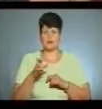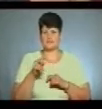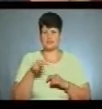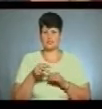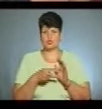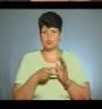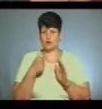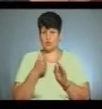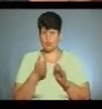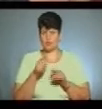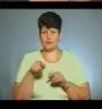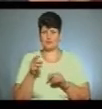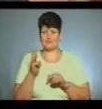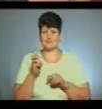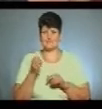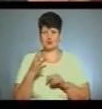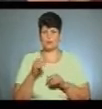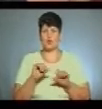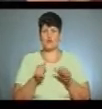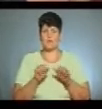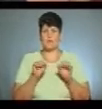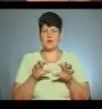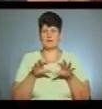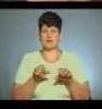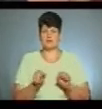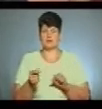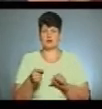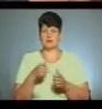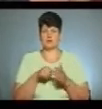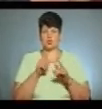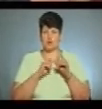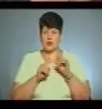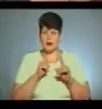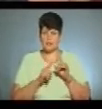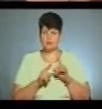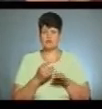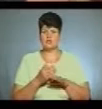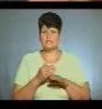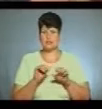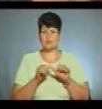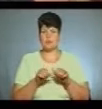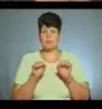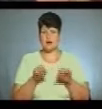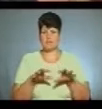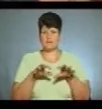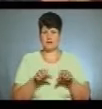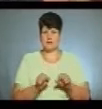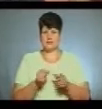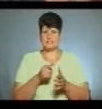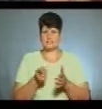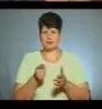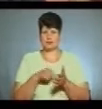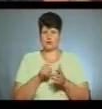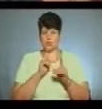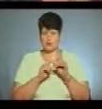за номером 314 про оформлення права власності за Тернопільською міською радою в частині оформлення права власності за Тернопільською міською